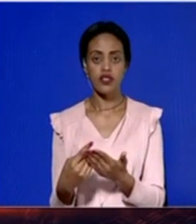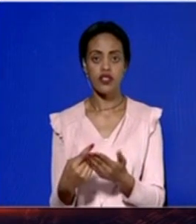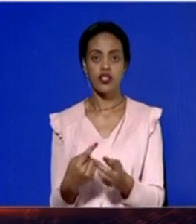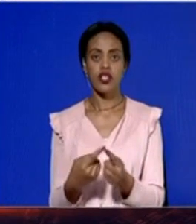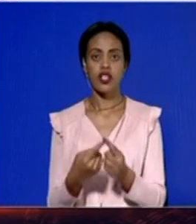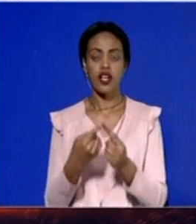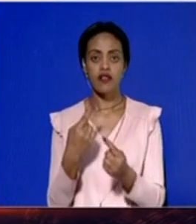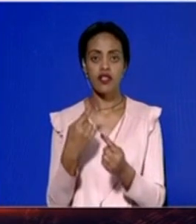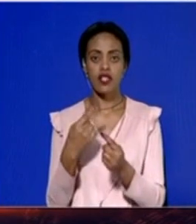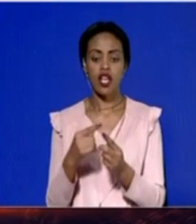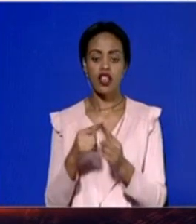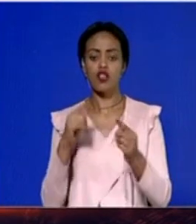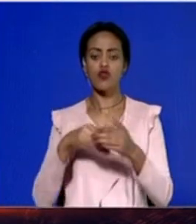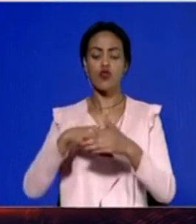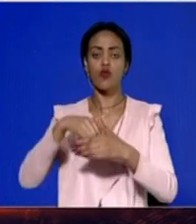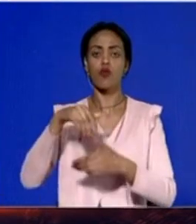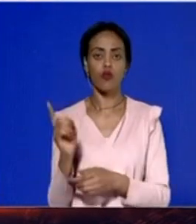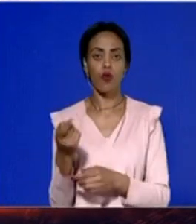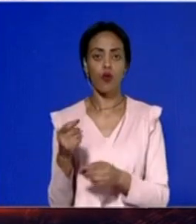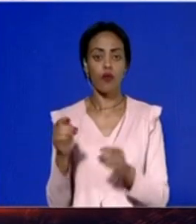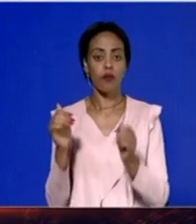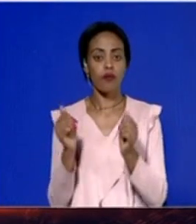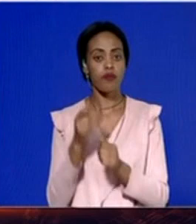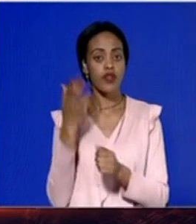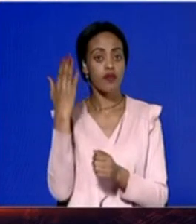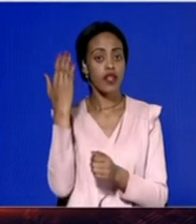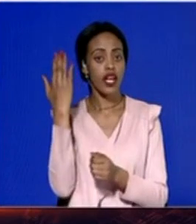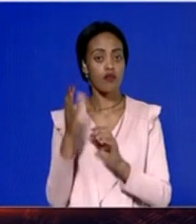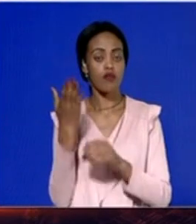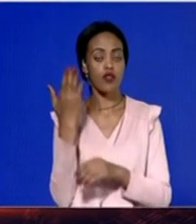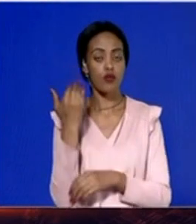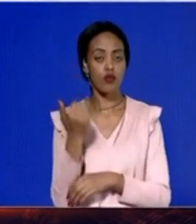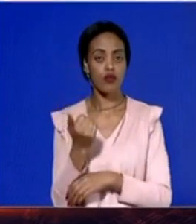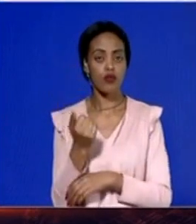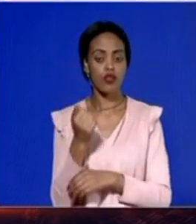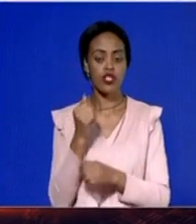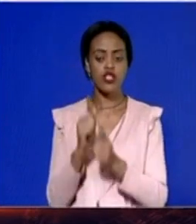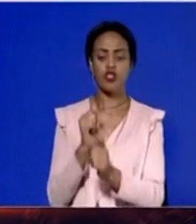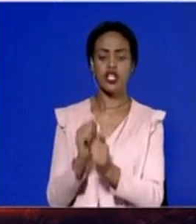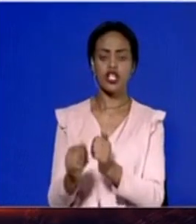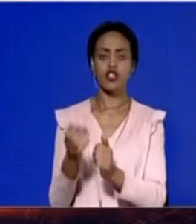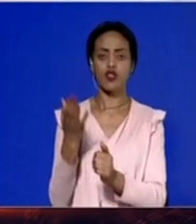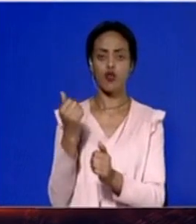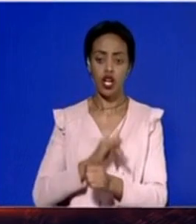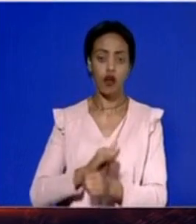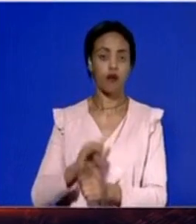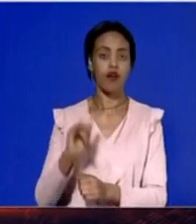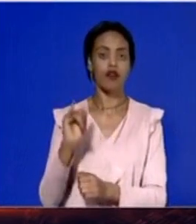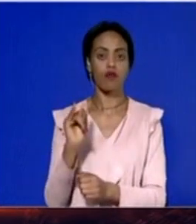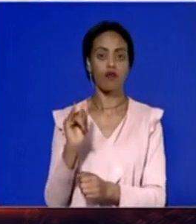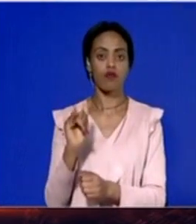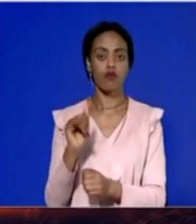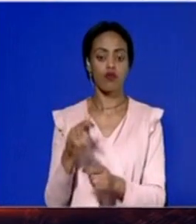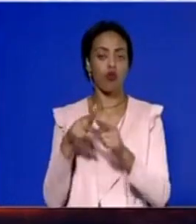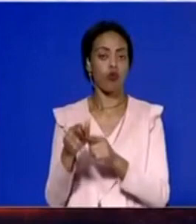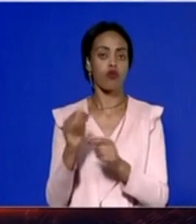كابزياتنا طيلم تخيدهم خمتا قدم نورو شرشرتي أما أتم تبتيهم